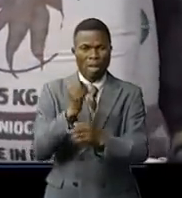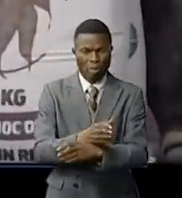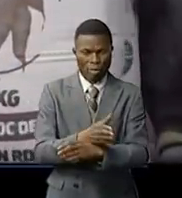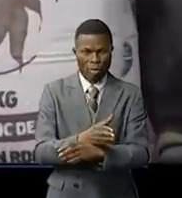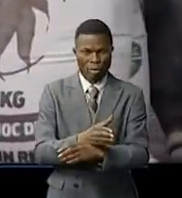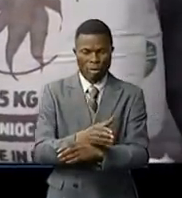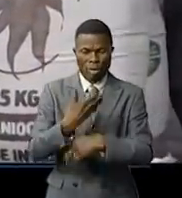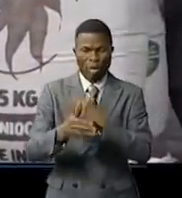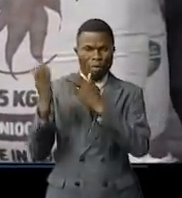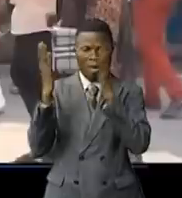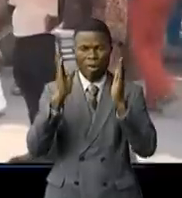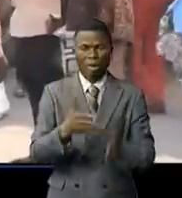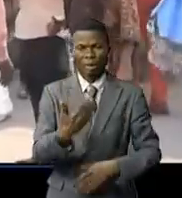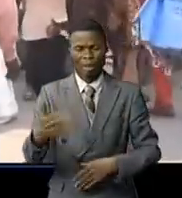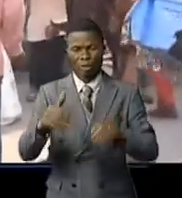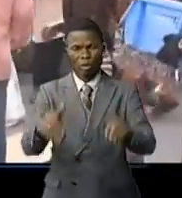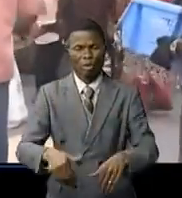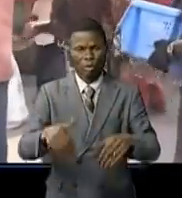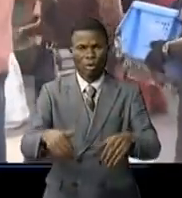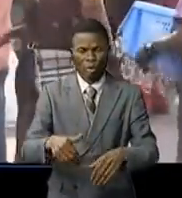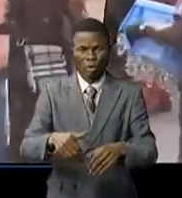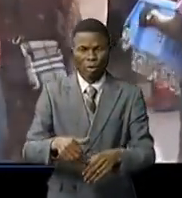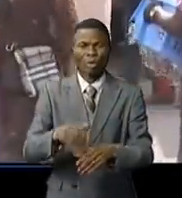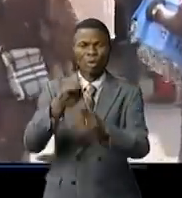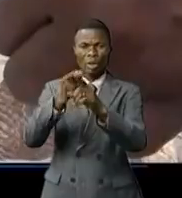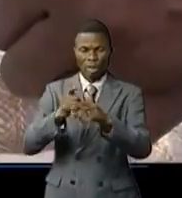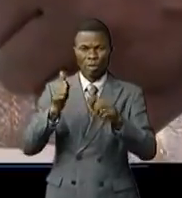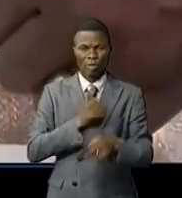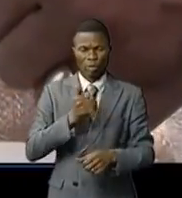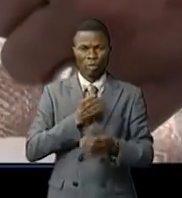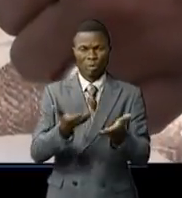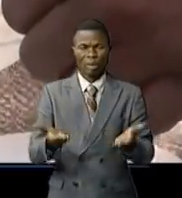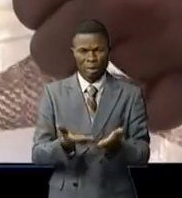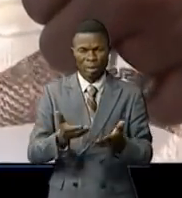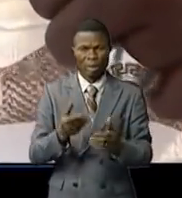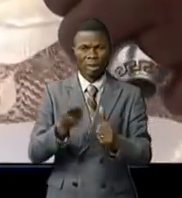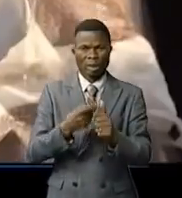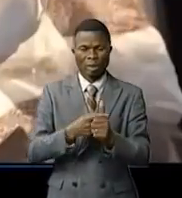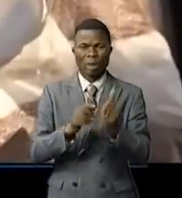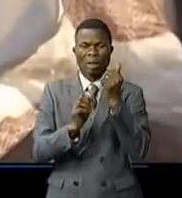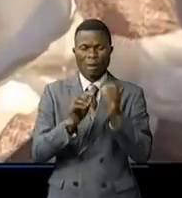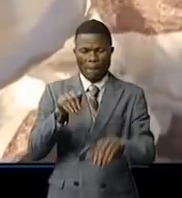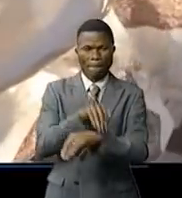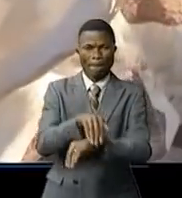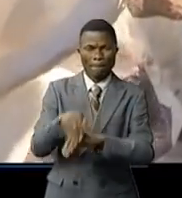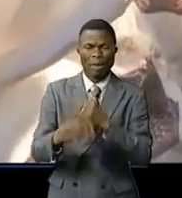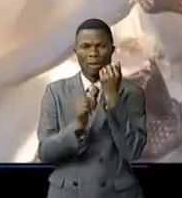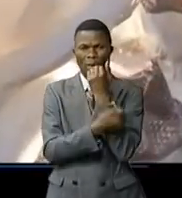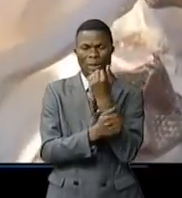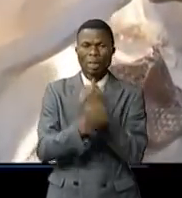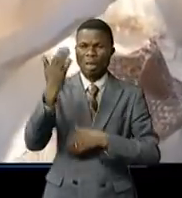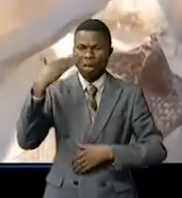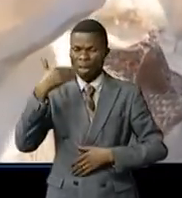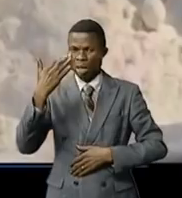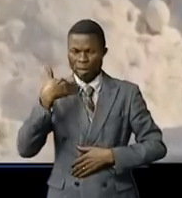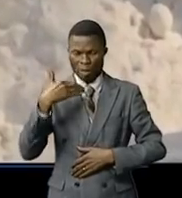la commercialisation des produits agricoles récoltés localement, notamment la farine de manioc, des maïs et des riz qui inondent